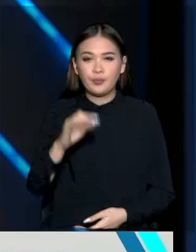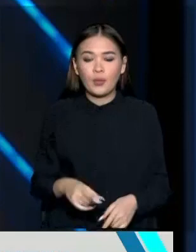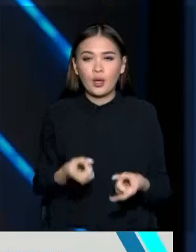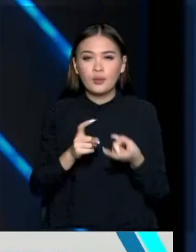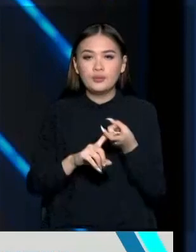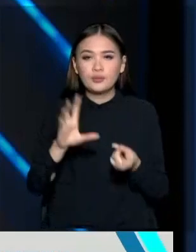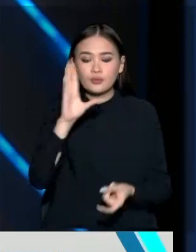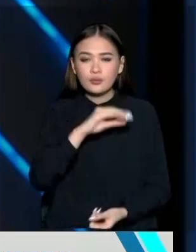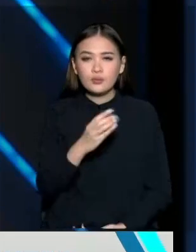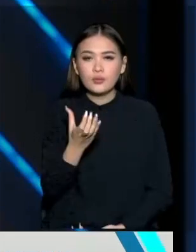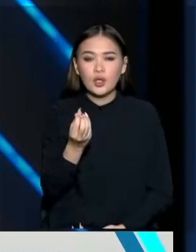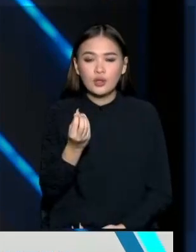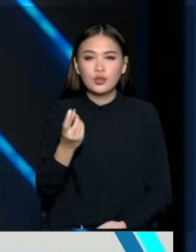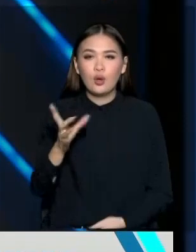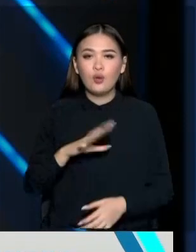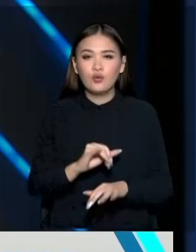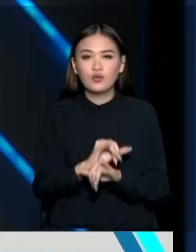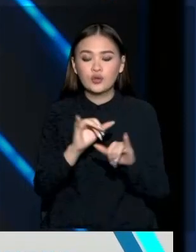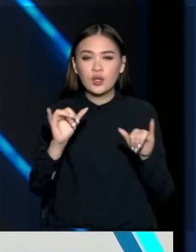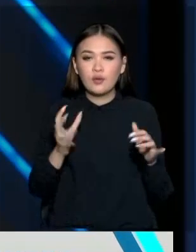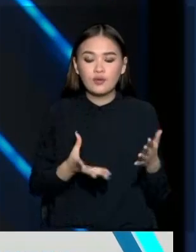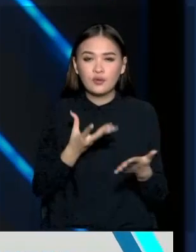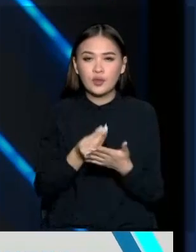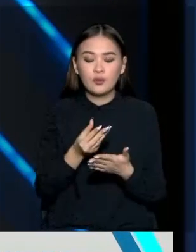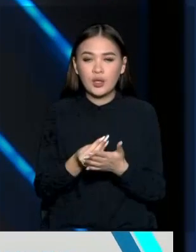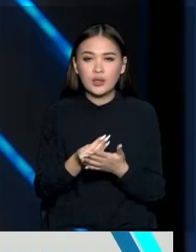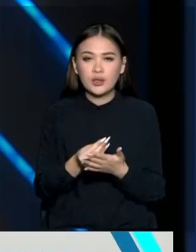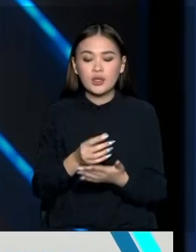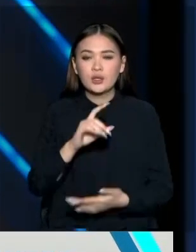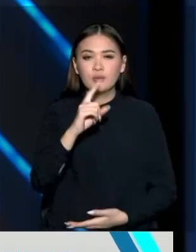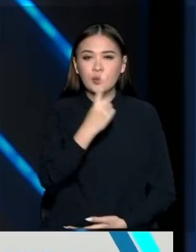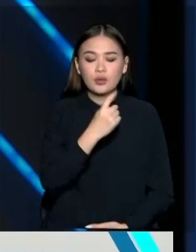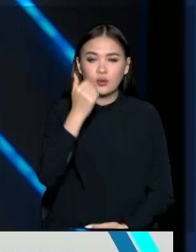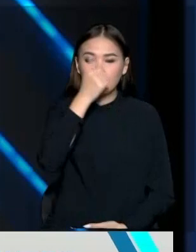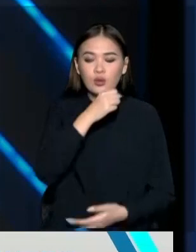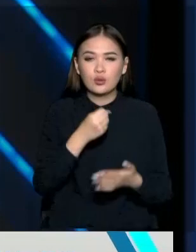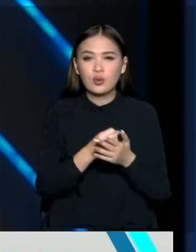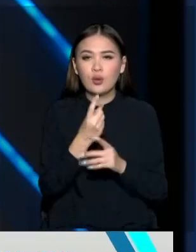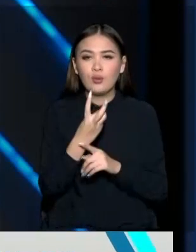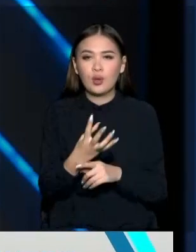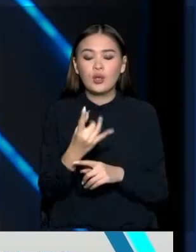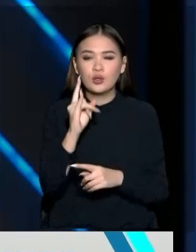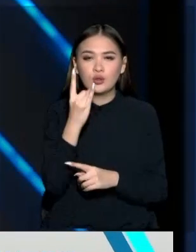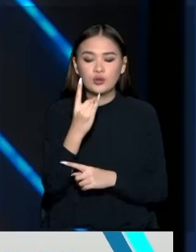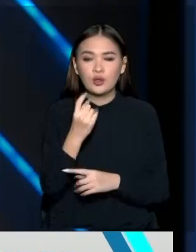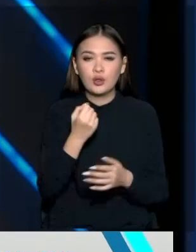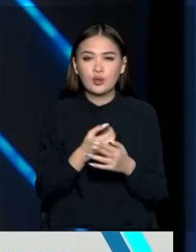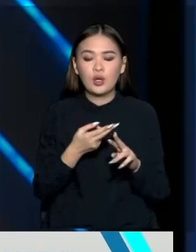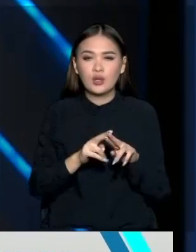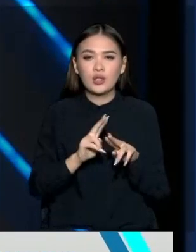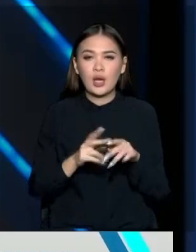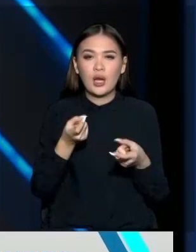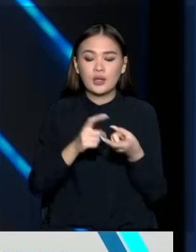новшеств это конечно увеличение выплат с одного года до полутора лет по уходу за ребенком это касается как